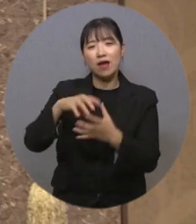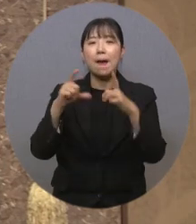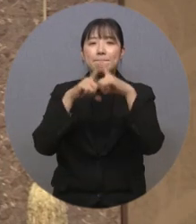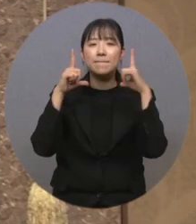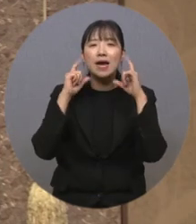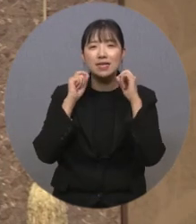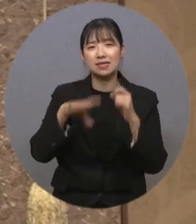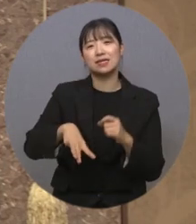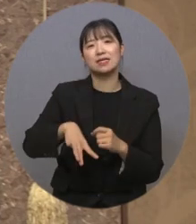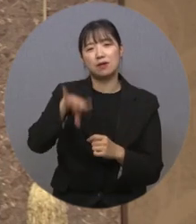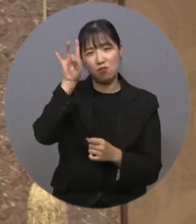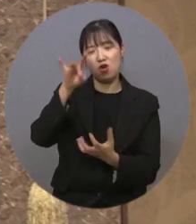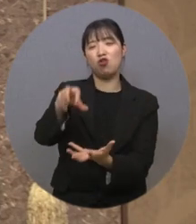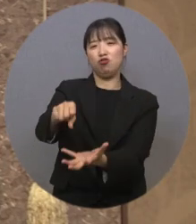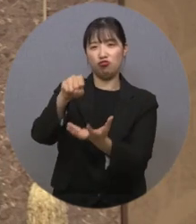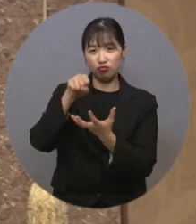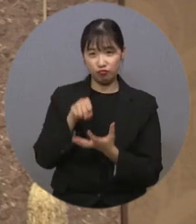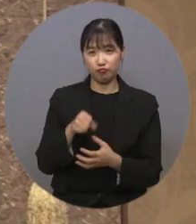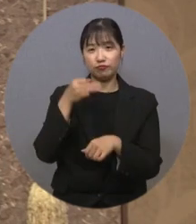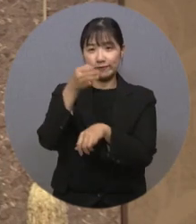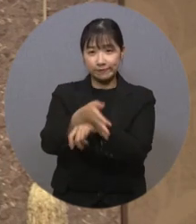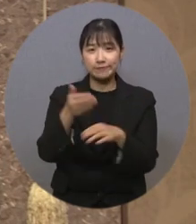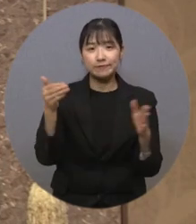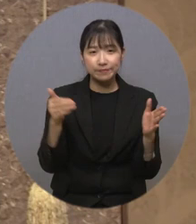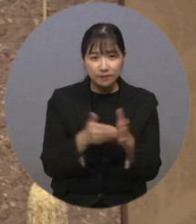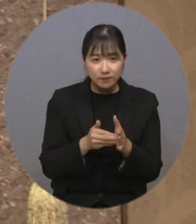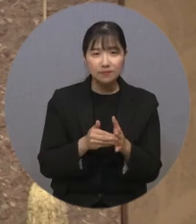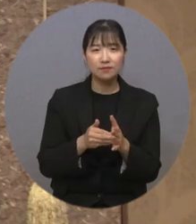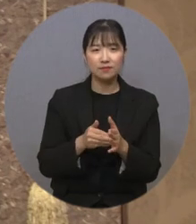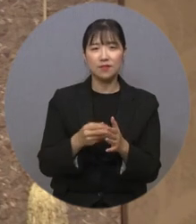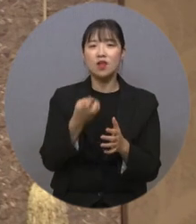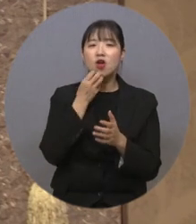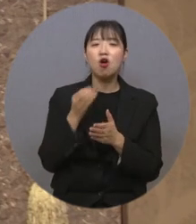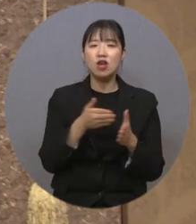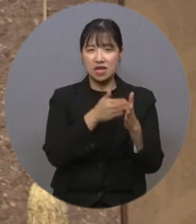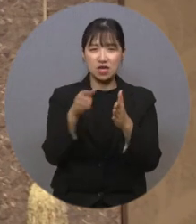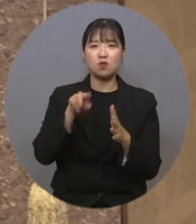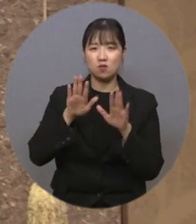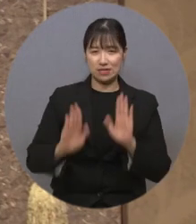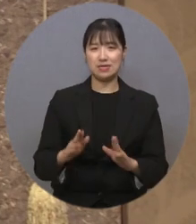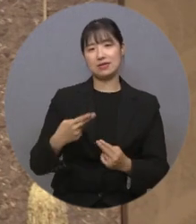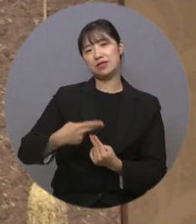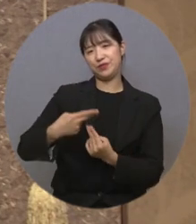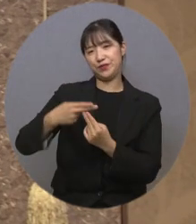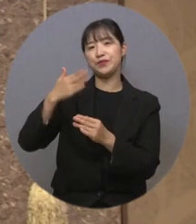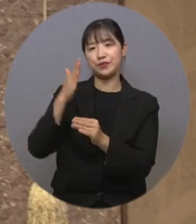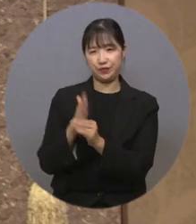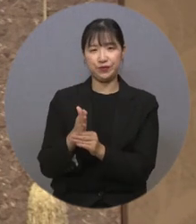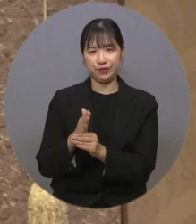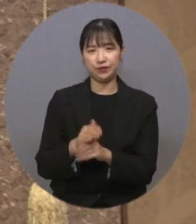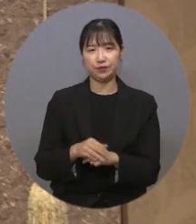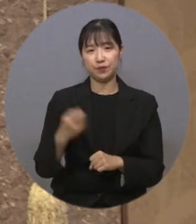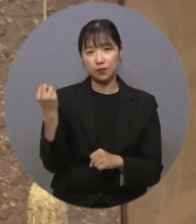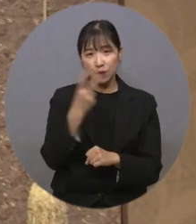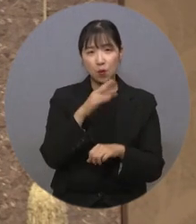마스크를 선제적으로 구입을 해가지고 저희 경기도만큼은 지금 비축해 놓고 있습니다. 예.